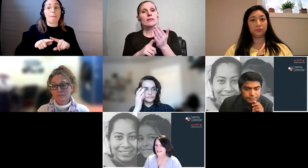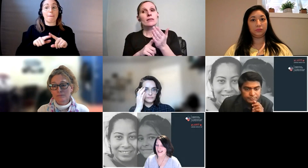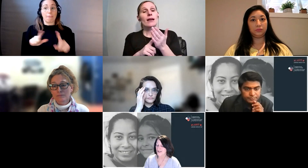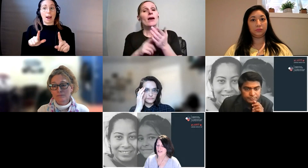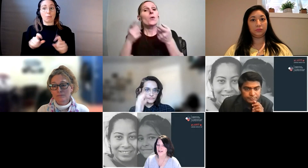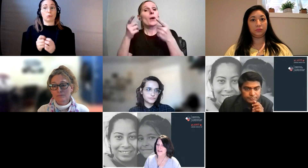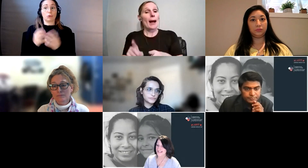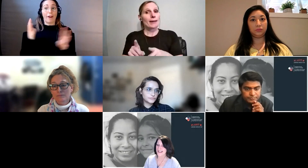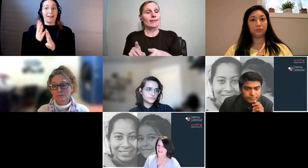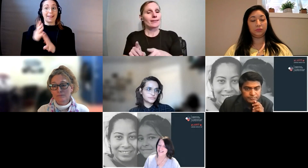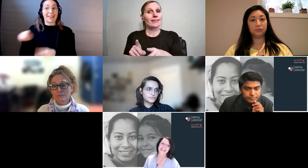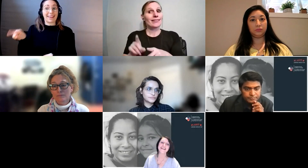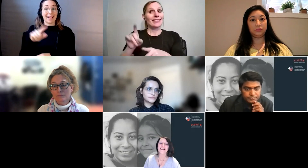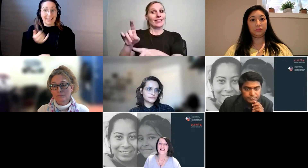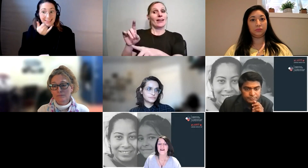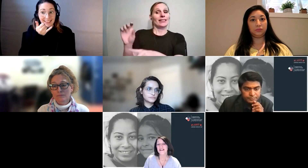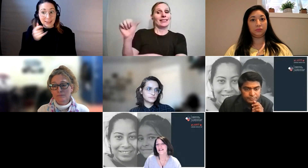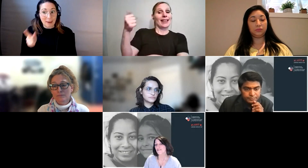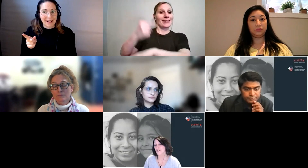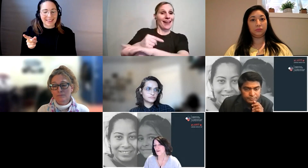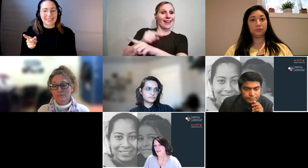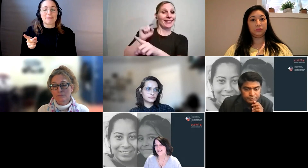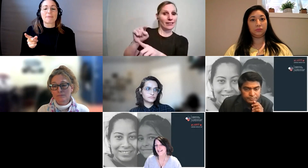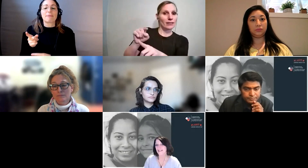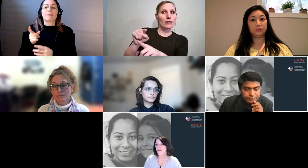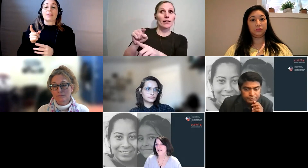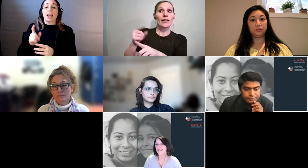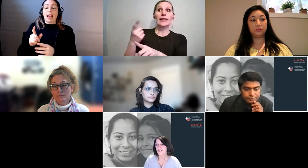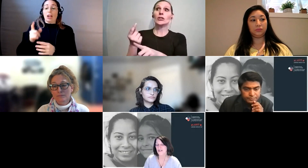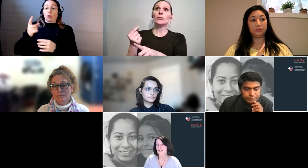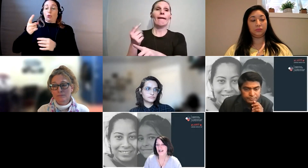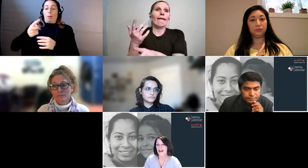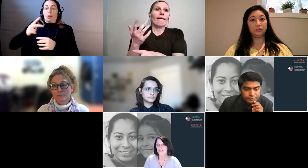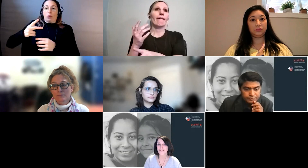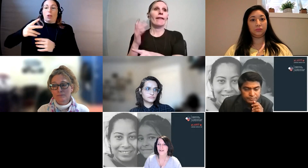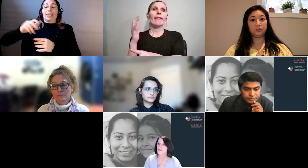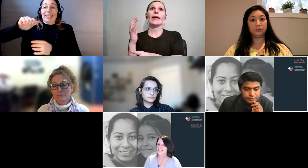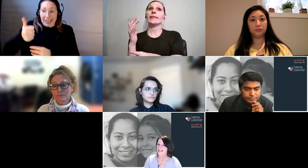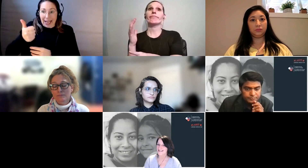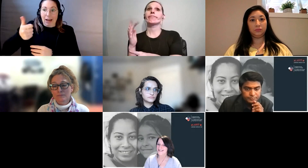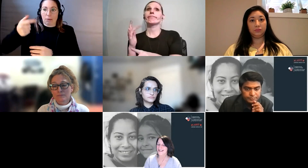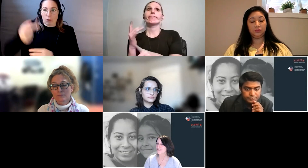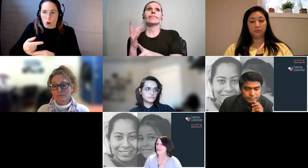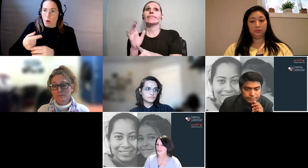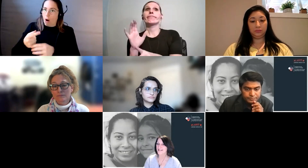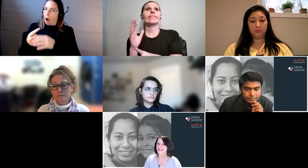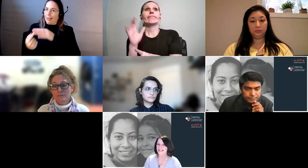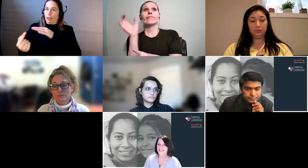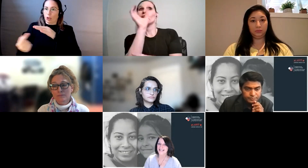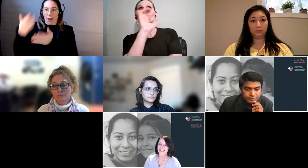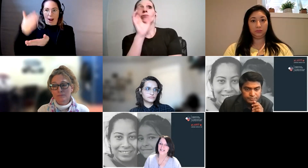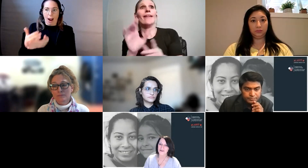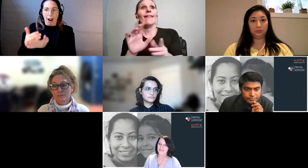clients, à la 10e journée, ils quittaient la quarantaine, puis ils allaient chercher